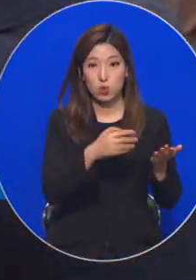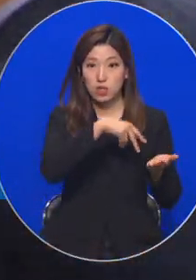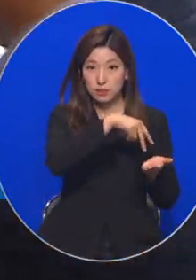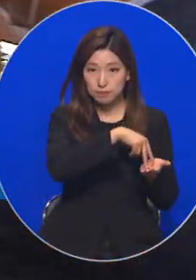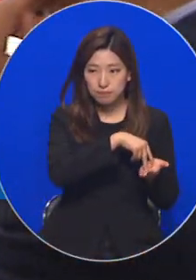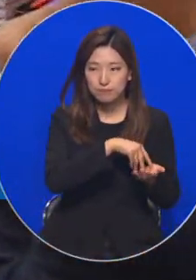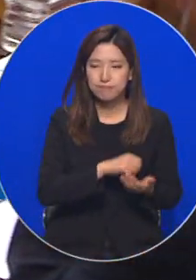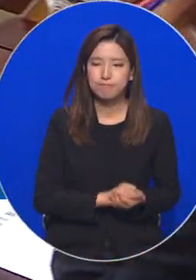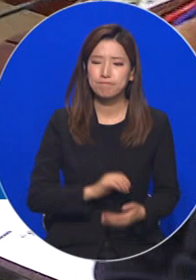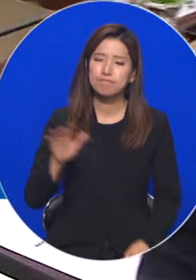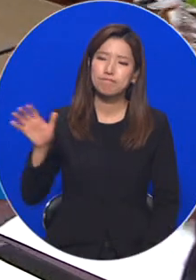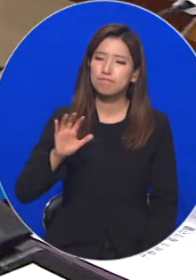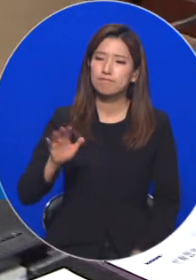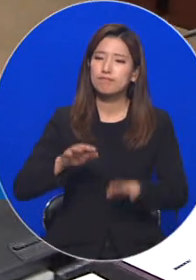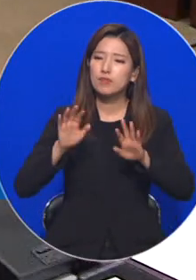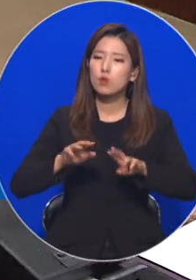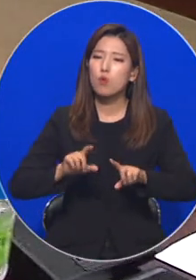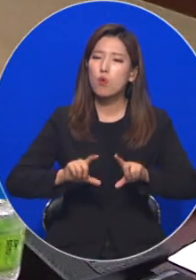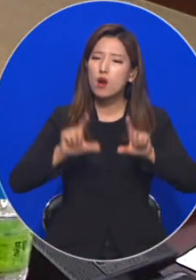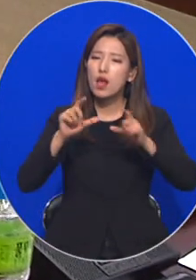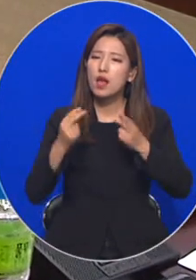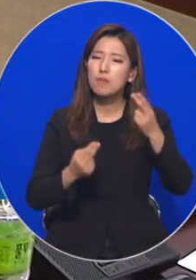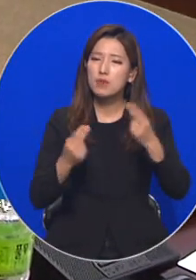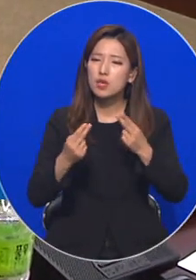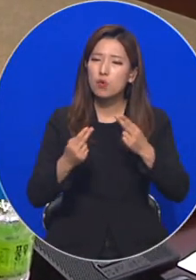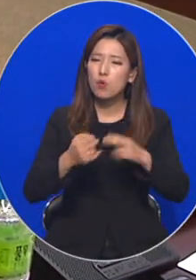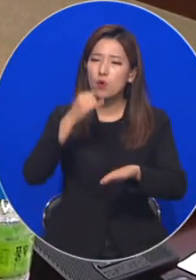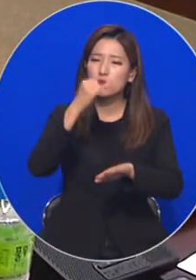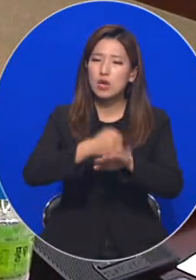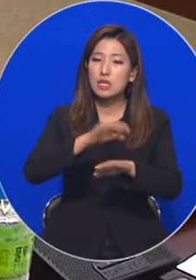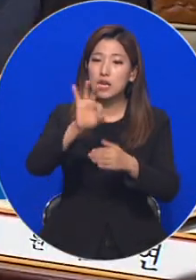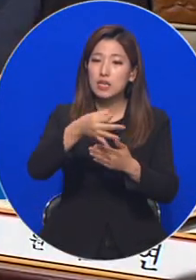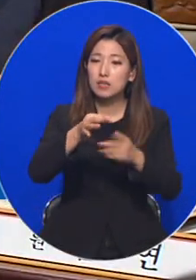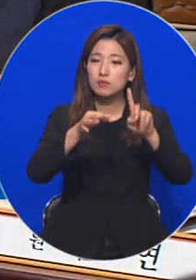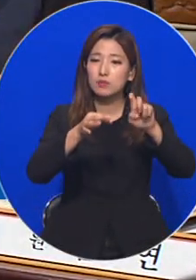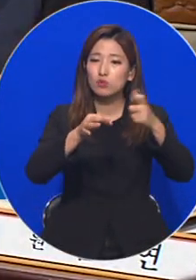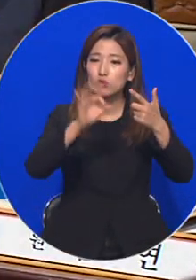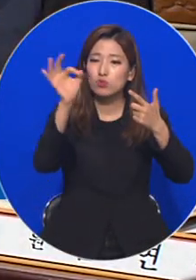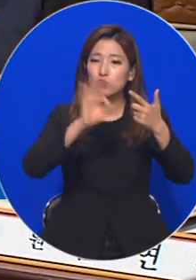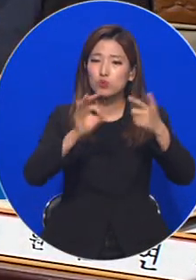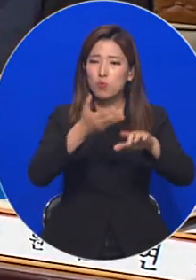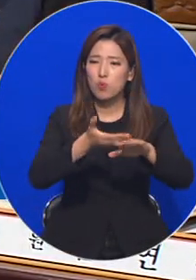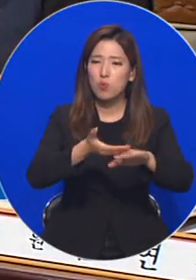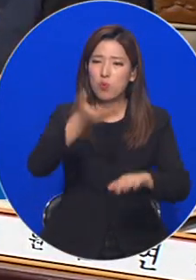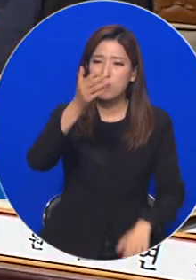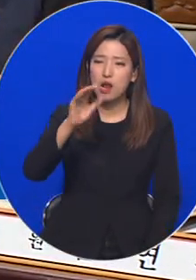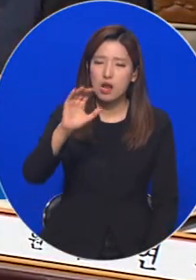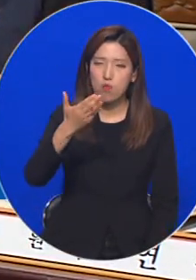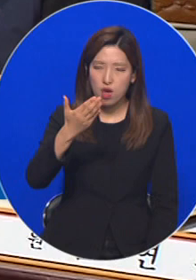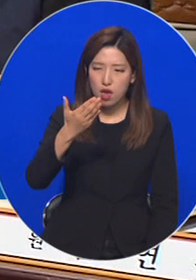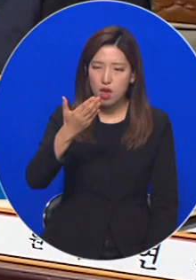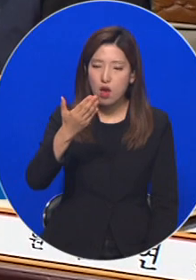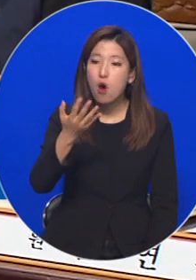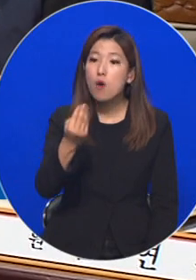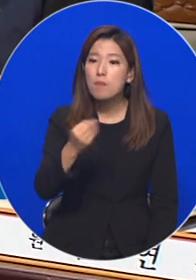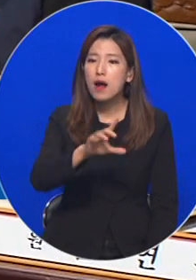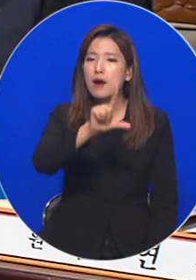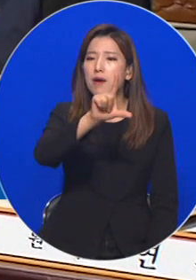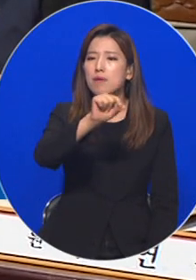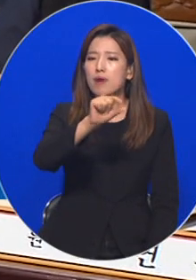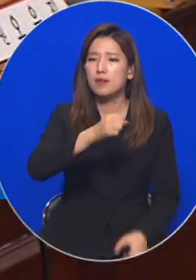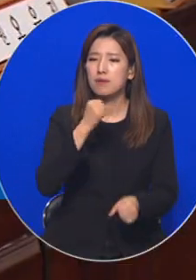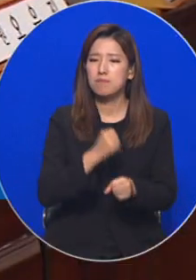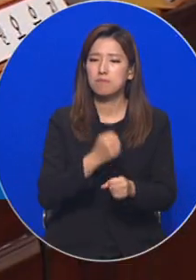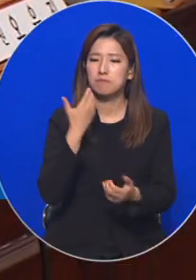올해보다 16.4% 인상한 만 원을 제시했습니다. 이는 앞선 3차 회의에서 양대 노총이 단일 요구안을